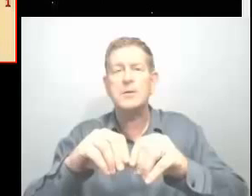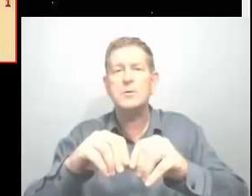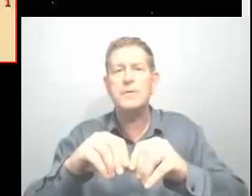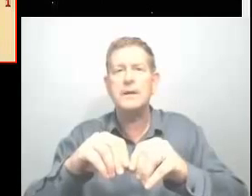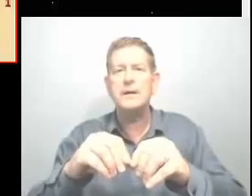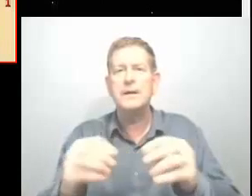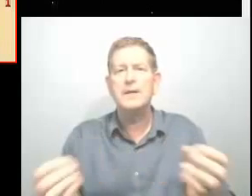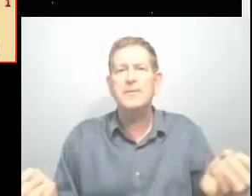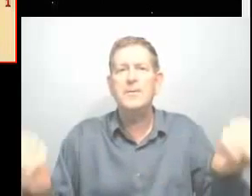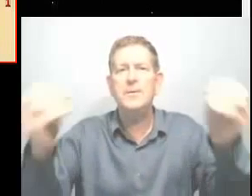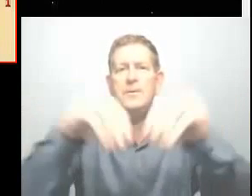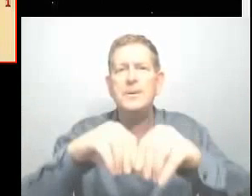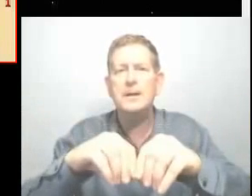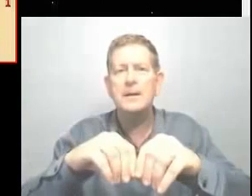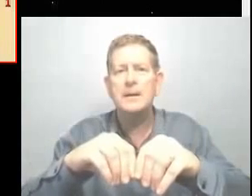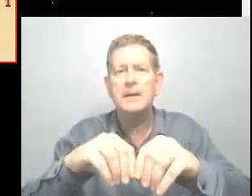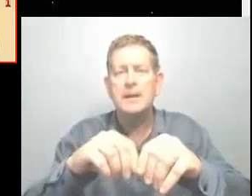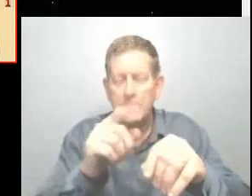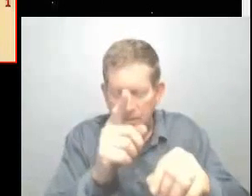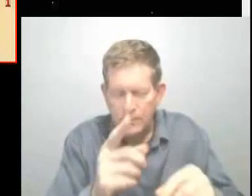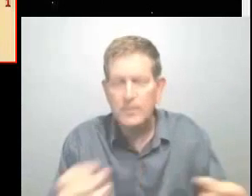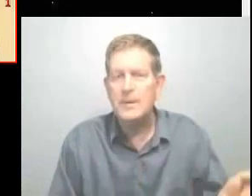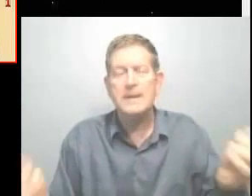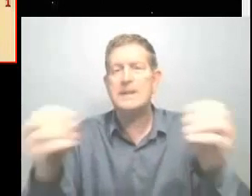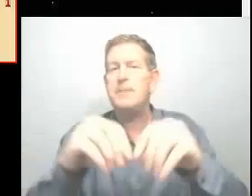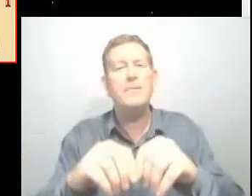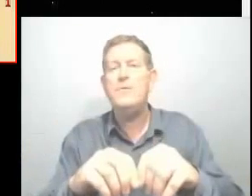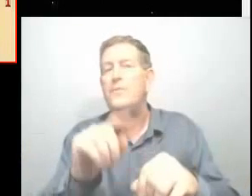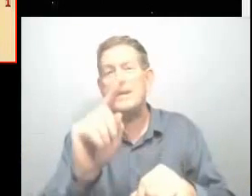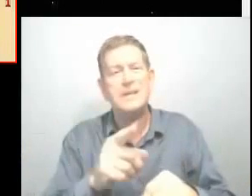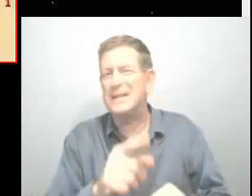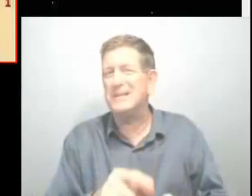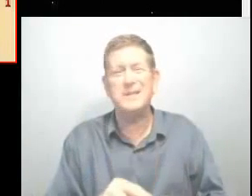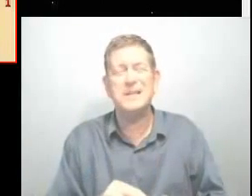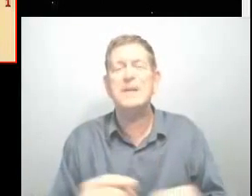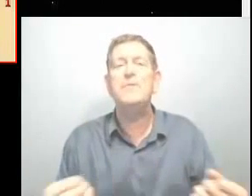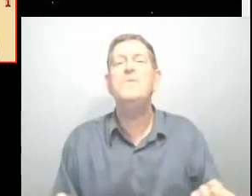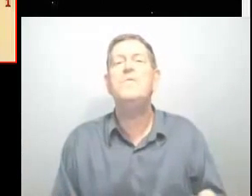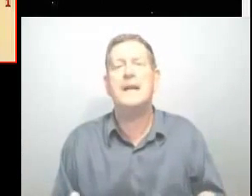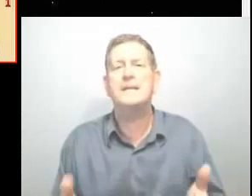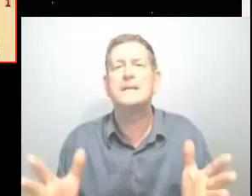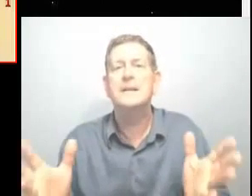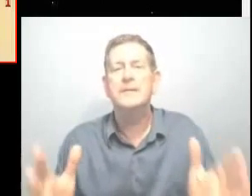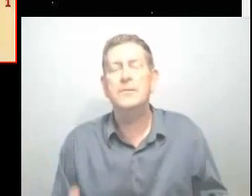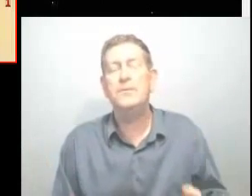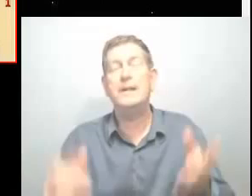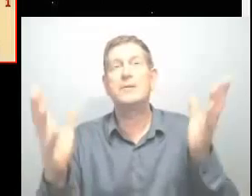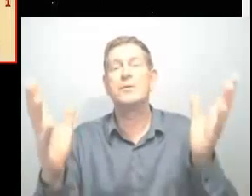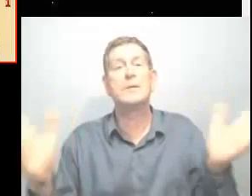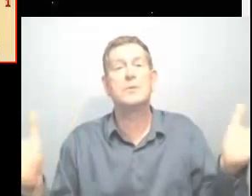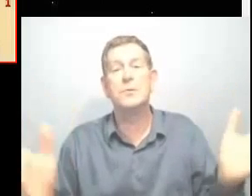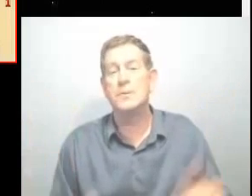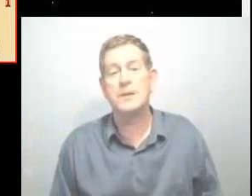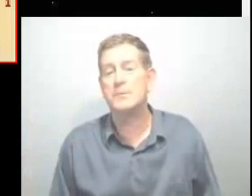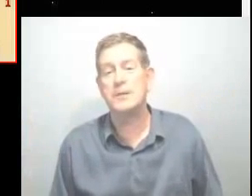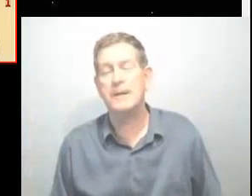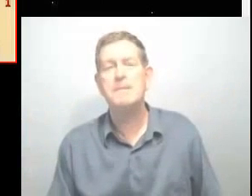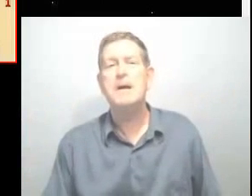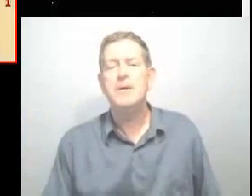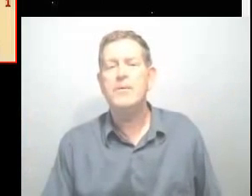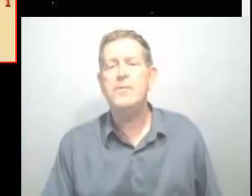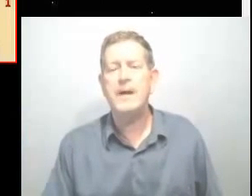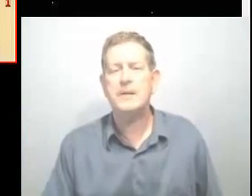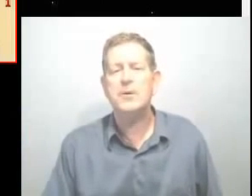Qui s'en souvient? Vous. Vous. Ce n'est pas vous faisiez, non, c'est vous faites. Vous faites, je m'excuse, mais c'est comme